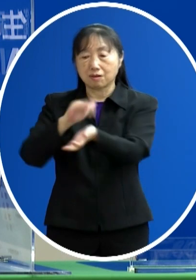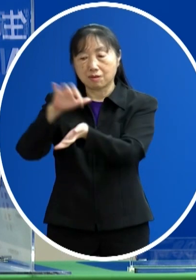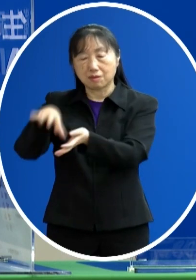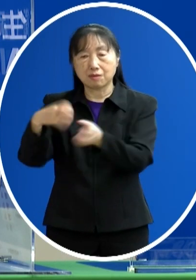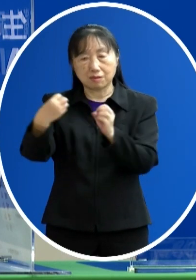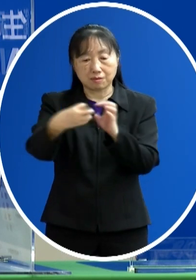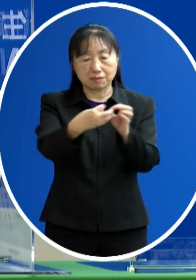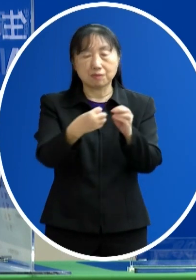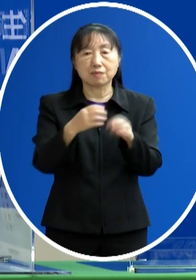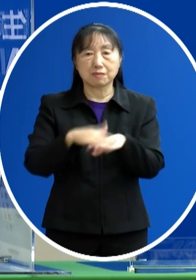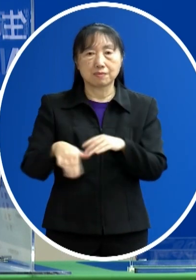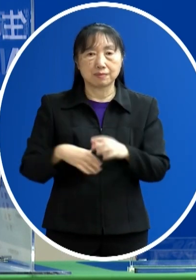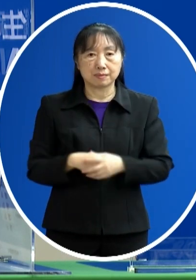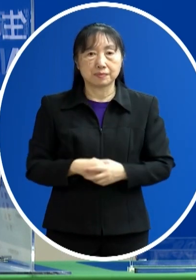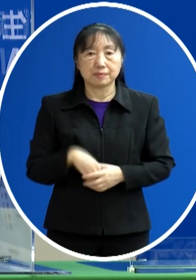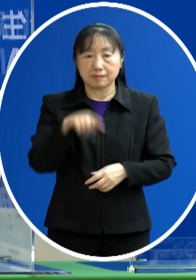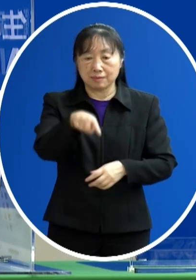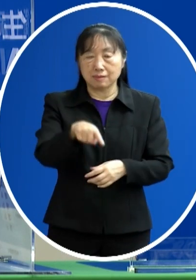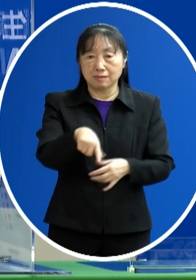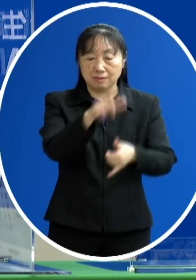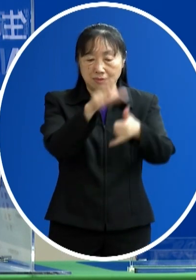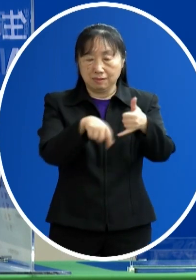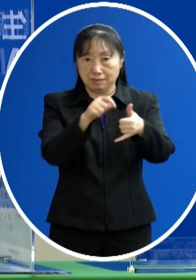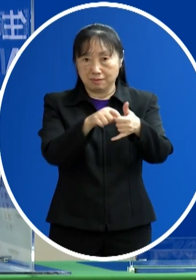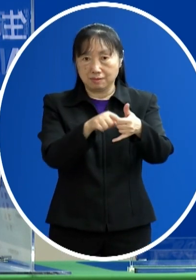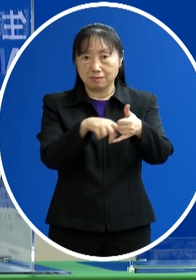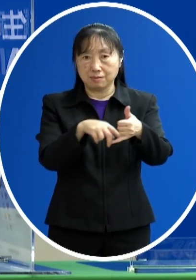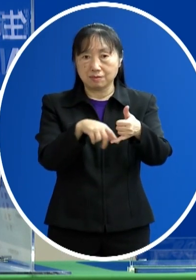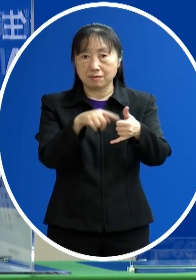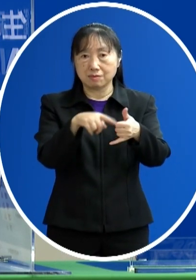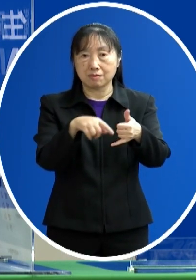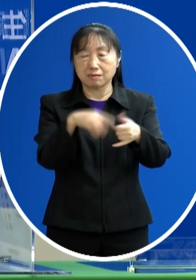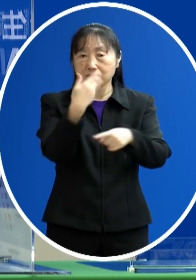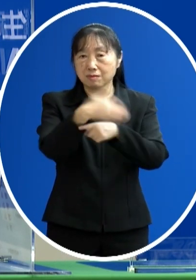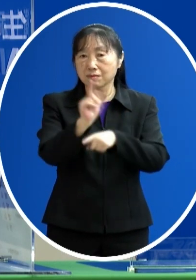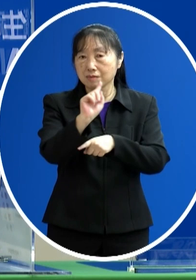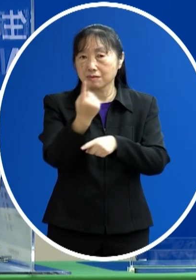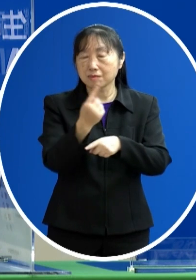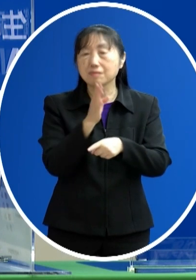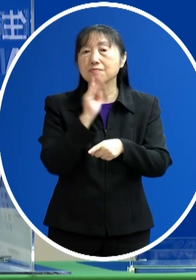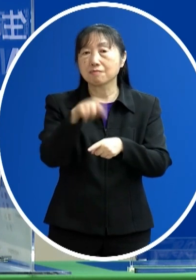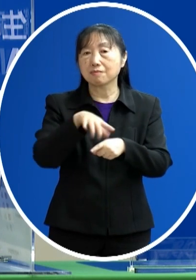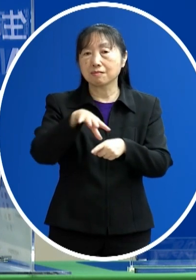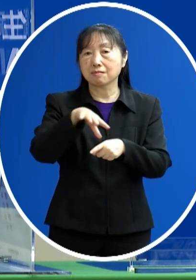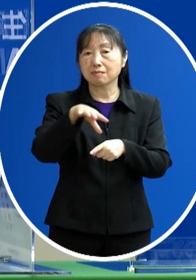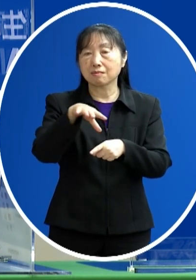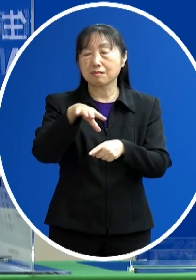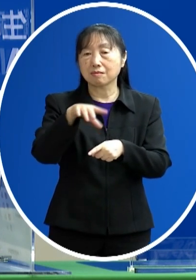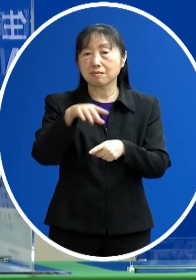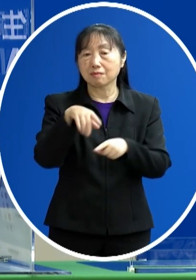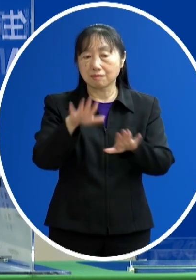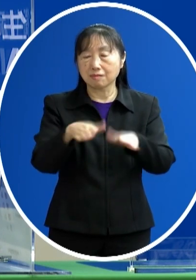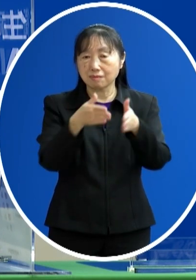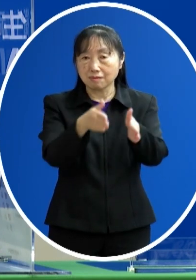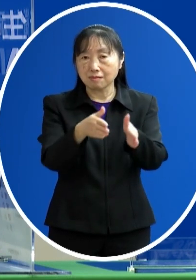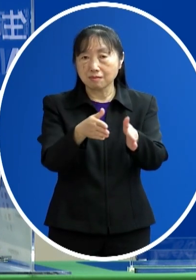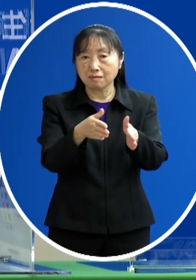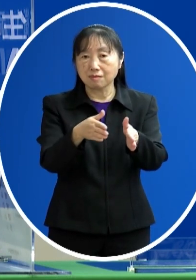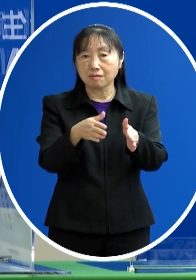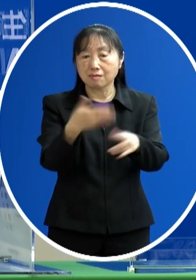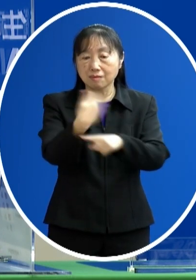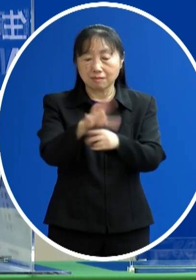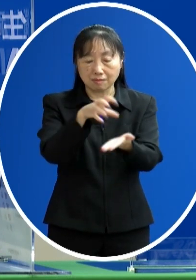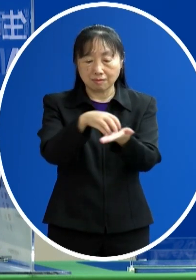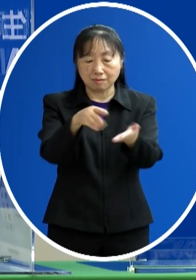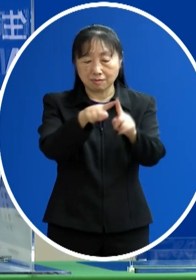哈。那就是说这个案例后来他死亡的原因，我们现在是有初步先收到死亡的诊断书